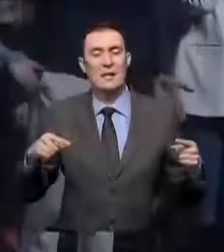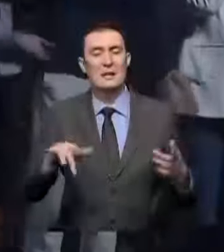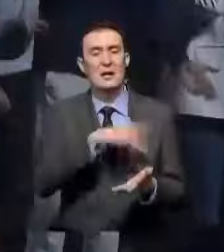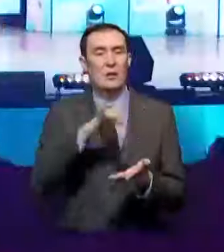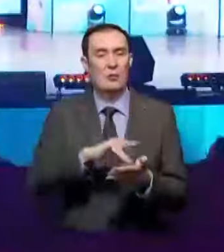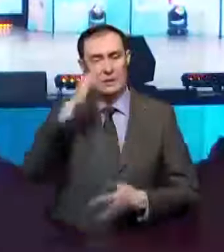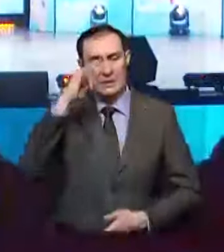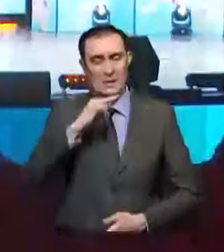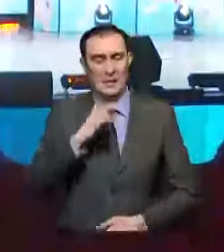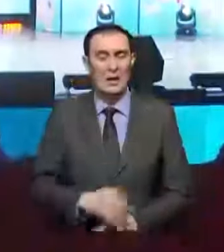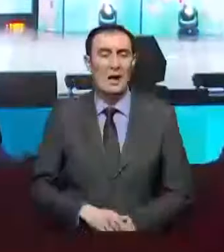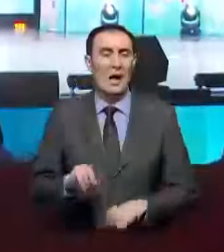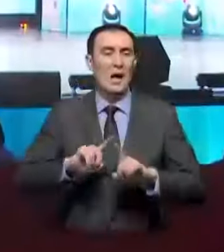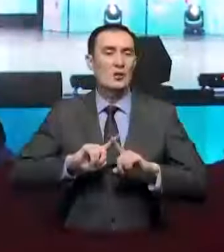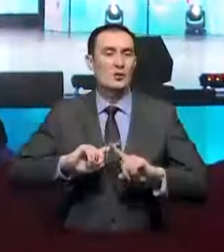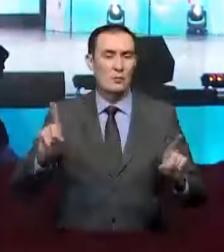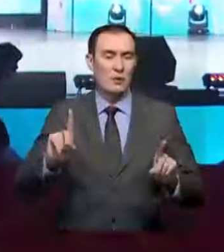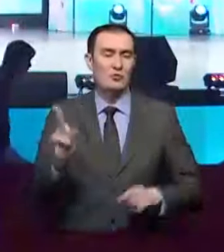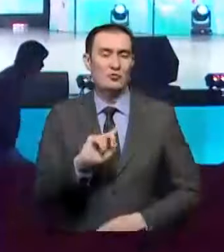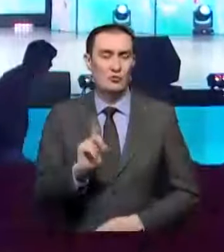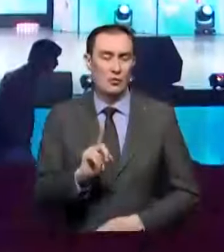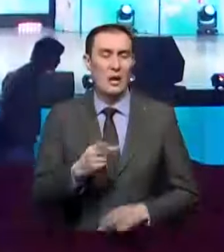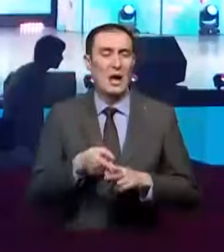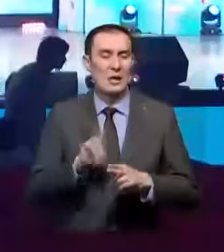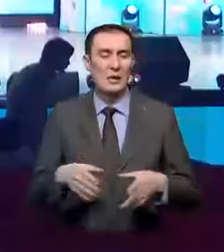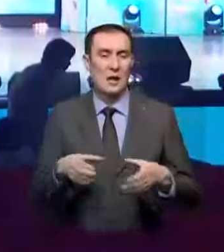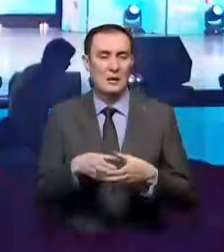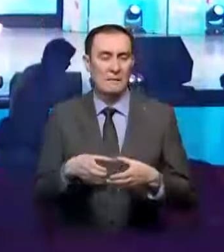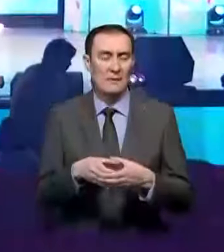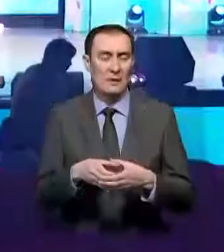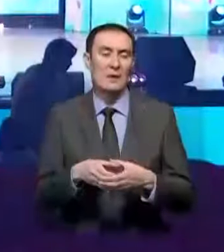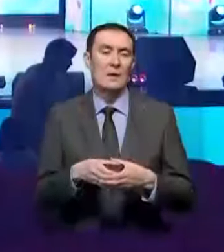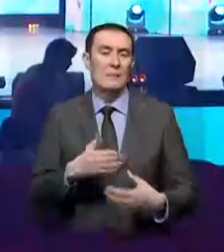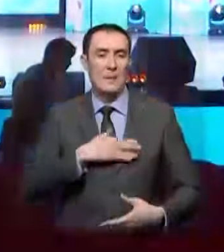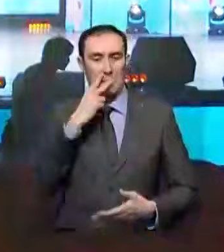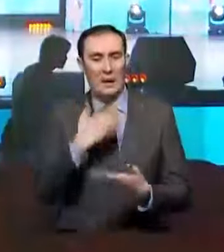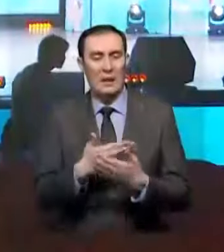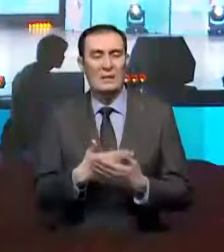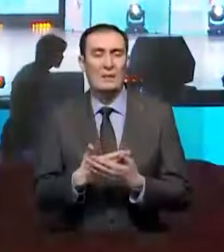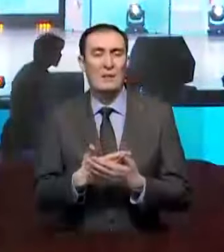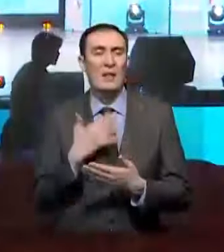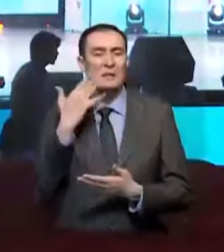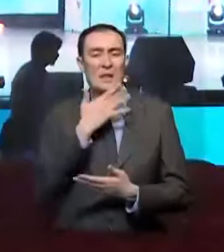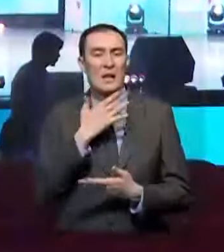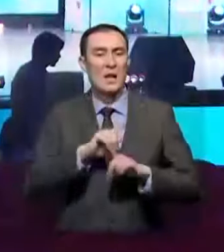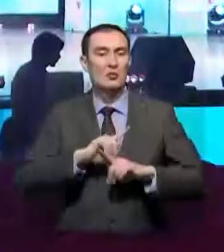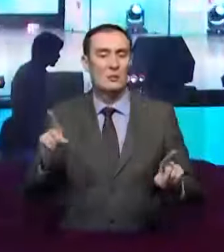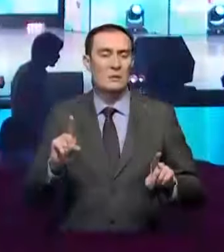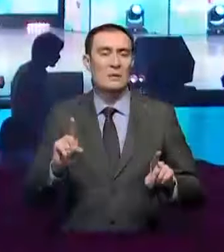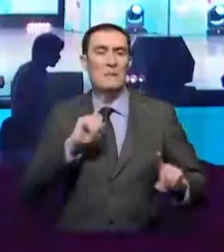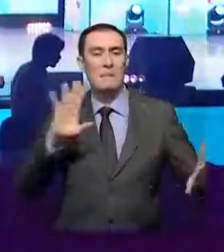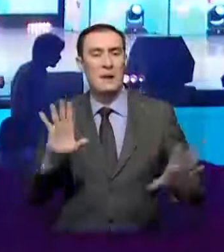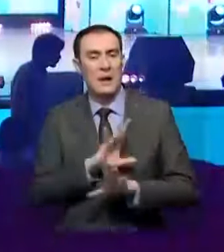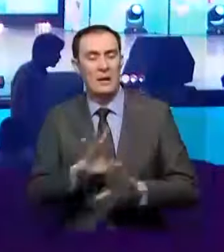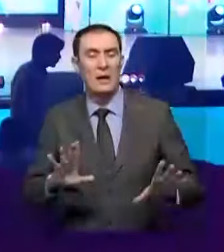городов страны. Особенность в том, что в этом коллективе мы показываем фольклорные особенности, особенности